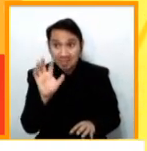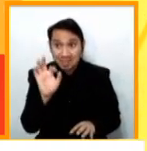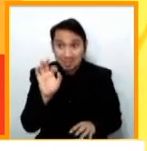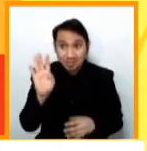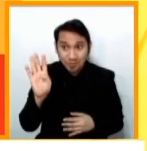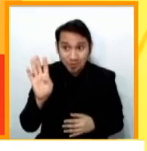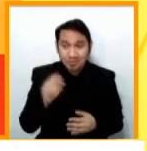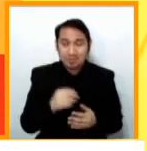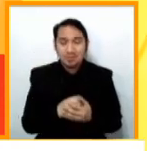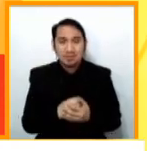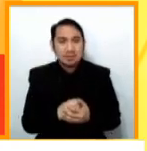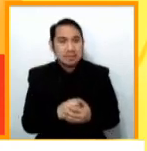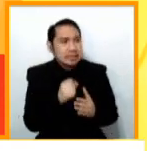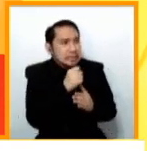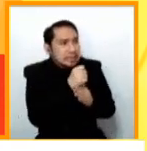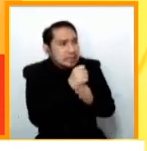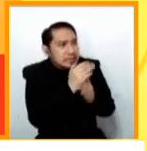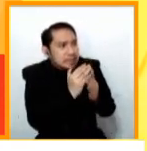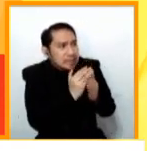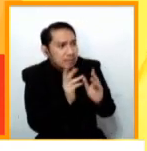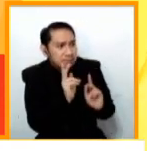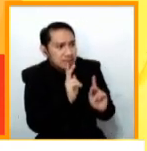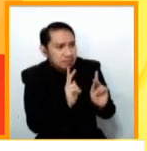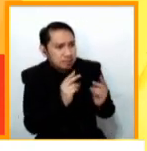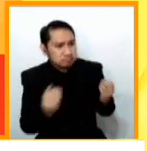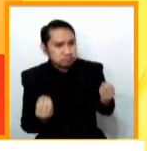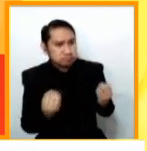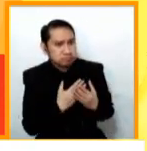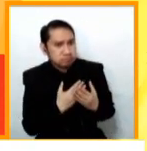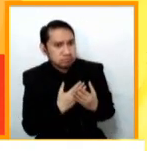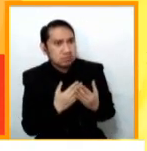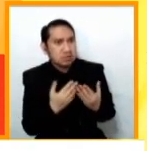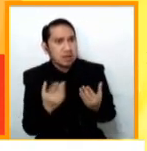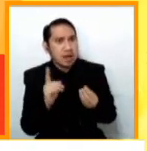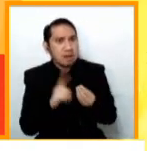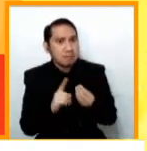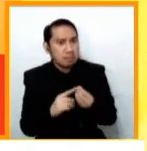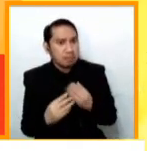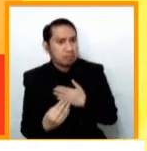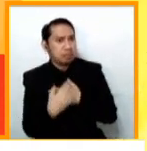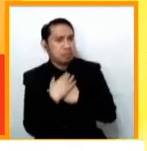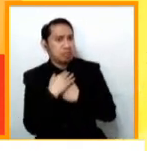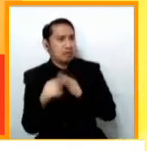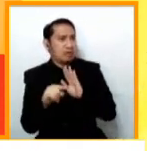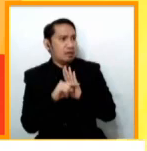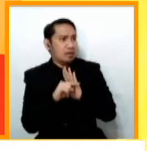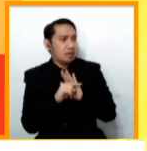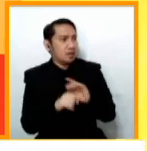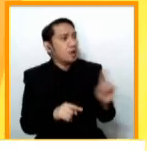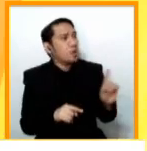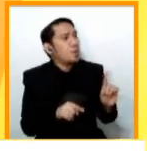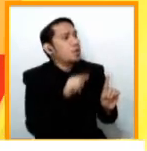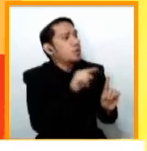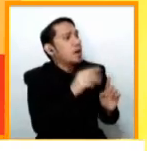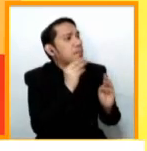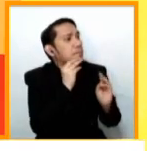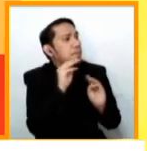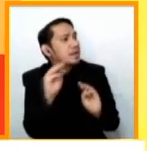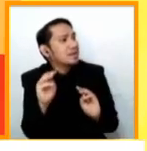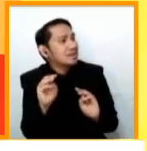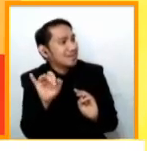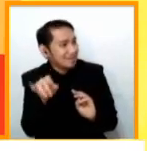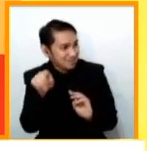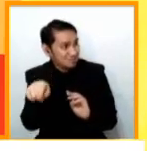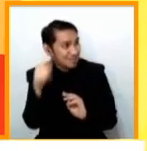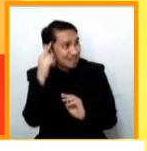ay natatakot doon sa mga sinasabi ng mga side effects. Eh, ano ho ba yung mensahe niyo doon sa mga yan ho ang iniisip, Dr. Chong?